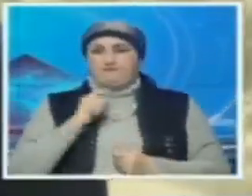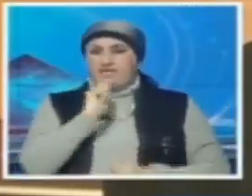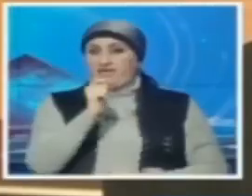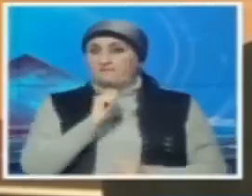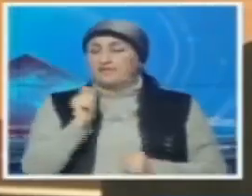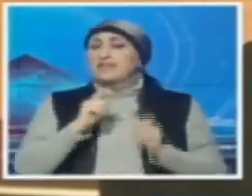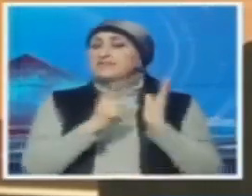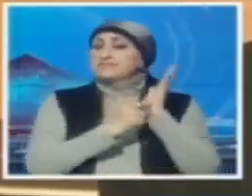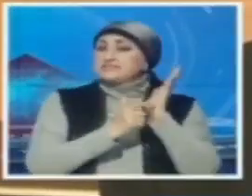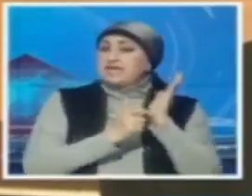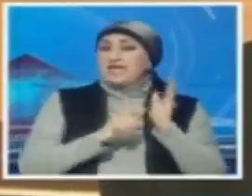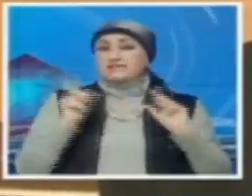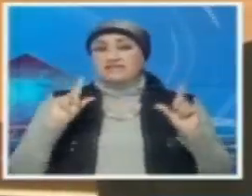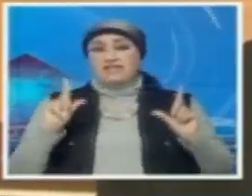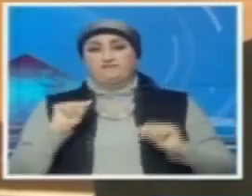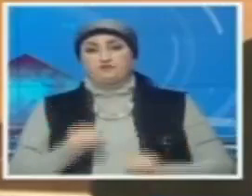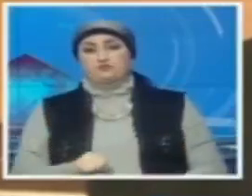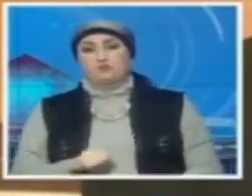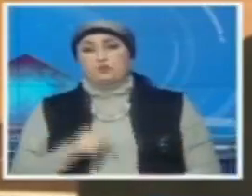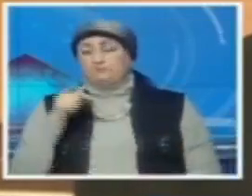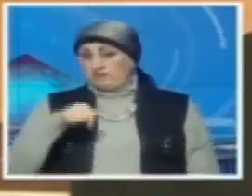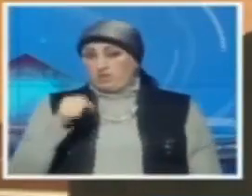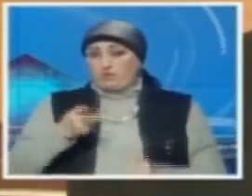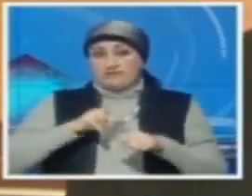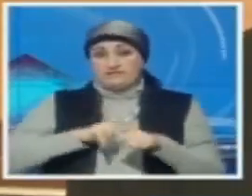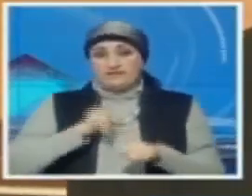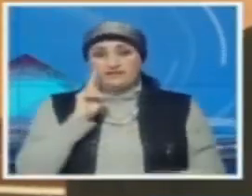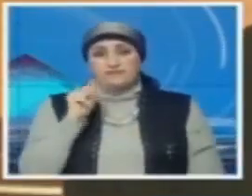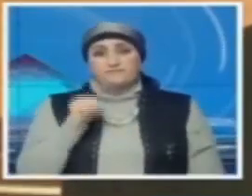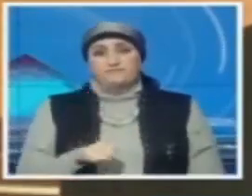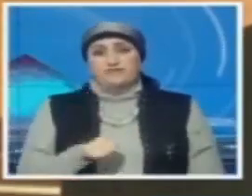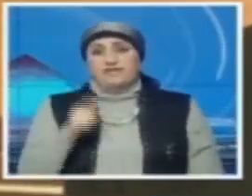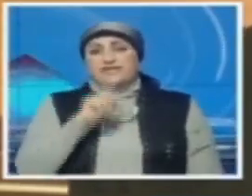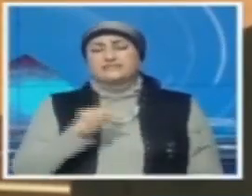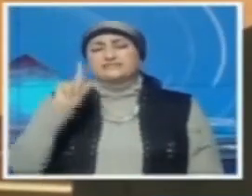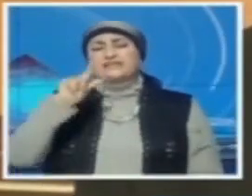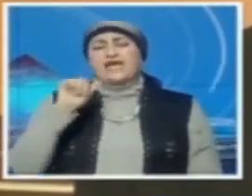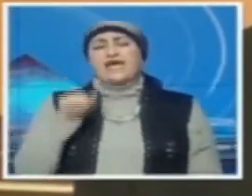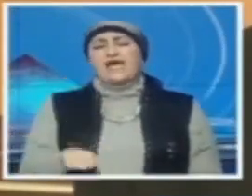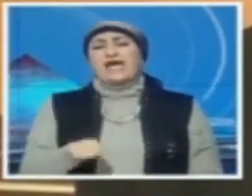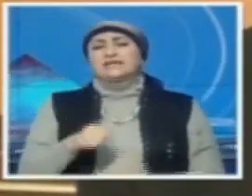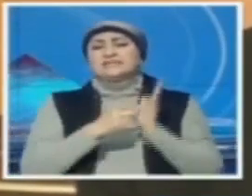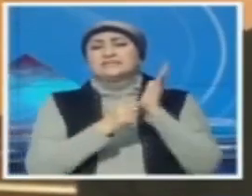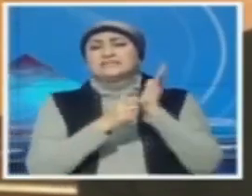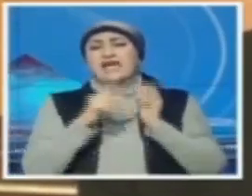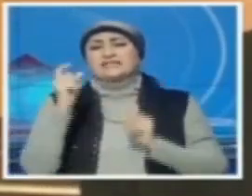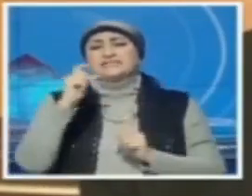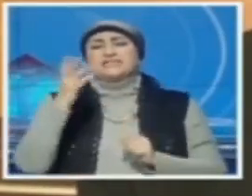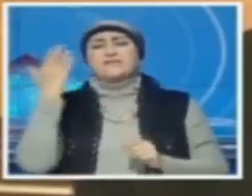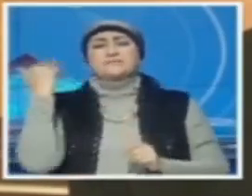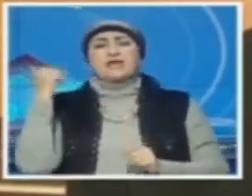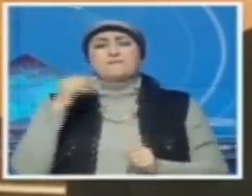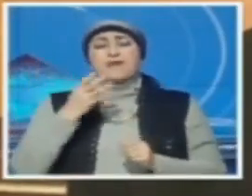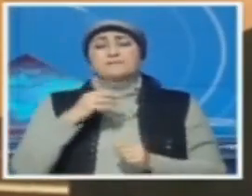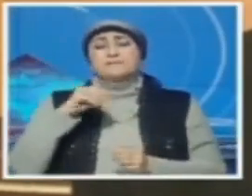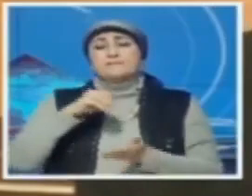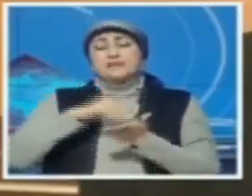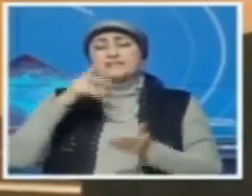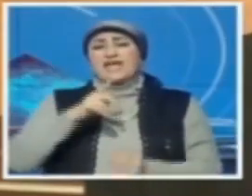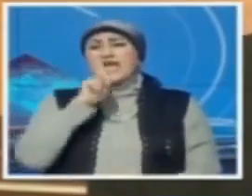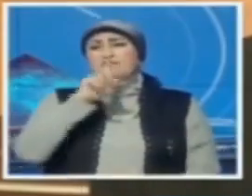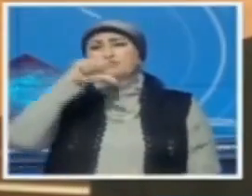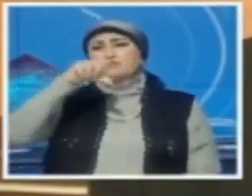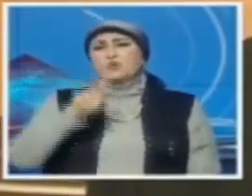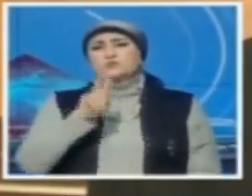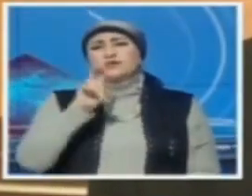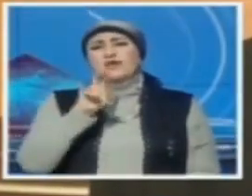الاعلاميه. هناك اعاده لاحياء دور اتحاد الاذاعات الاسلاميه الذي بدا في منتصف السبعينيات وبالتحديد